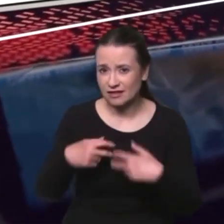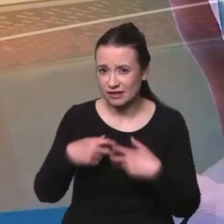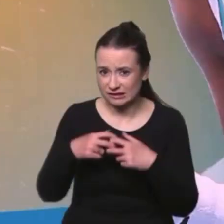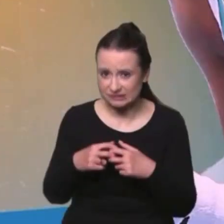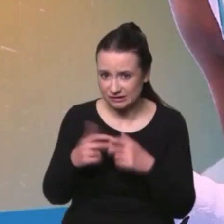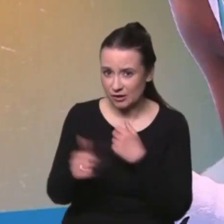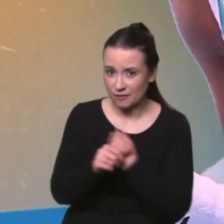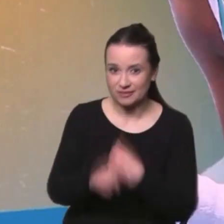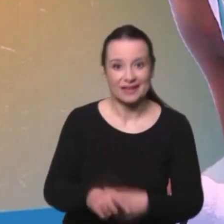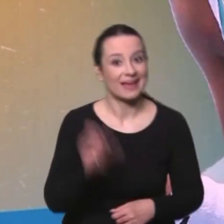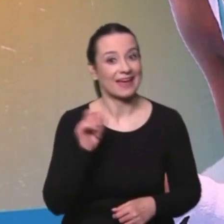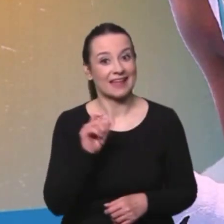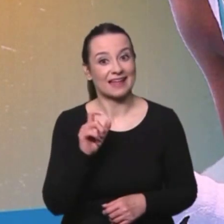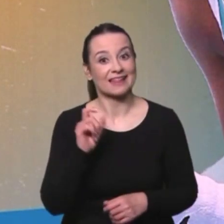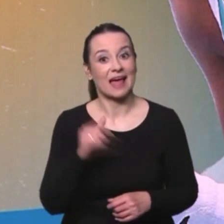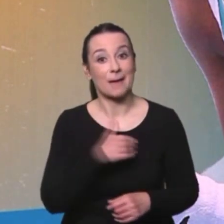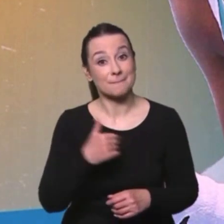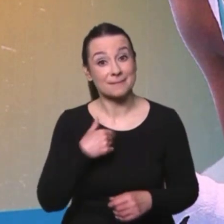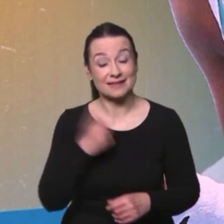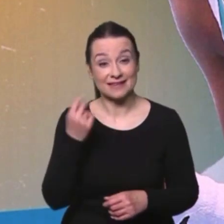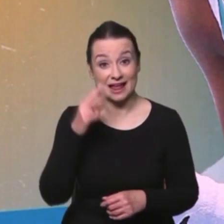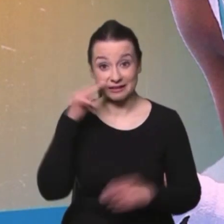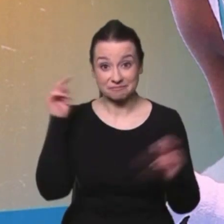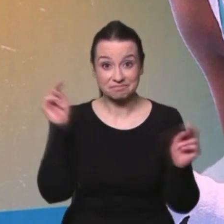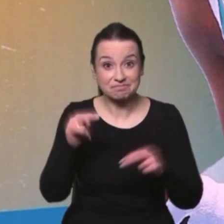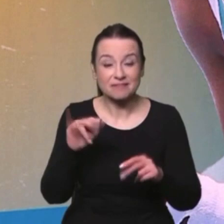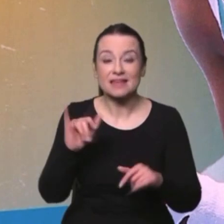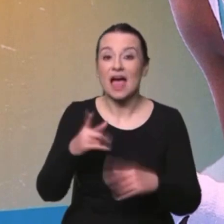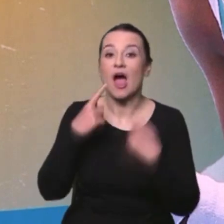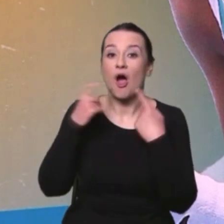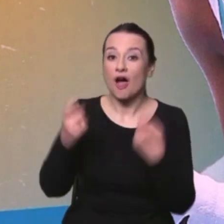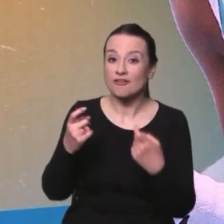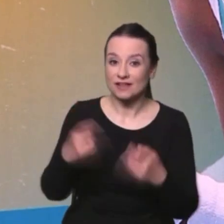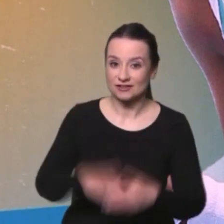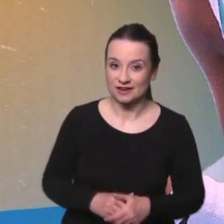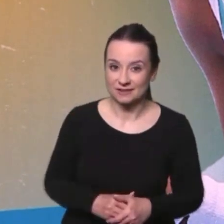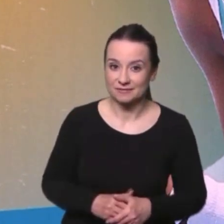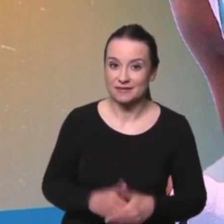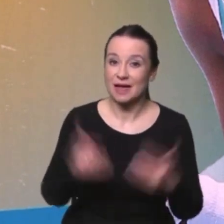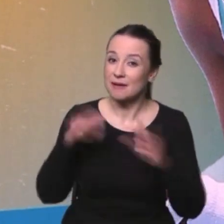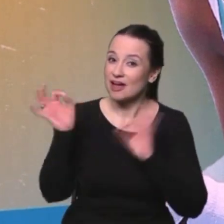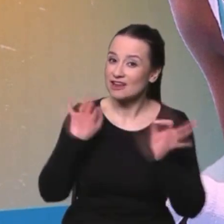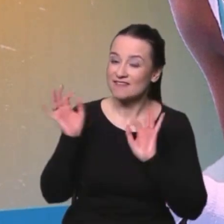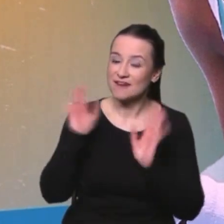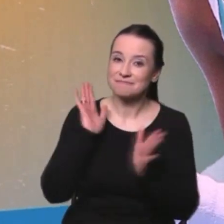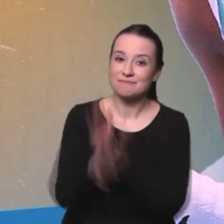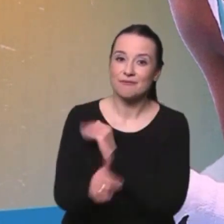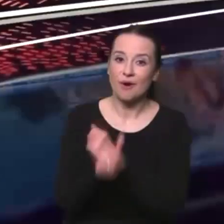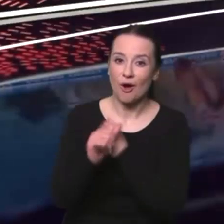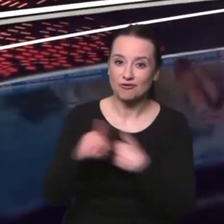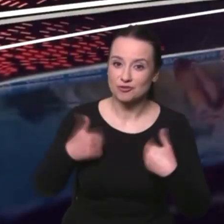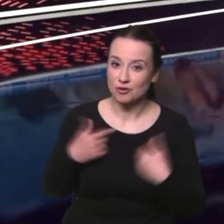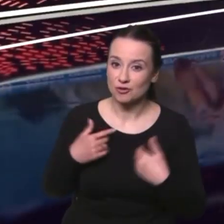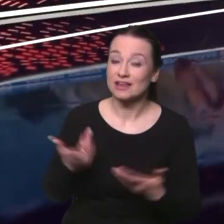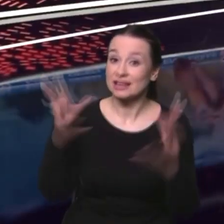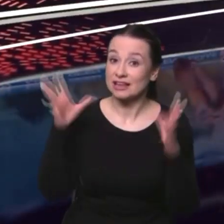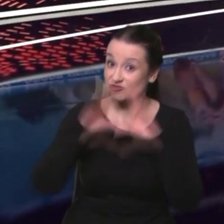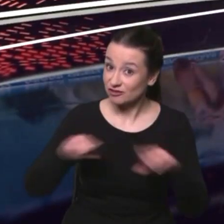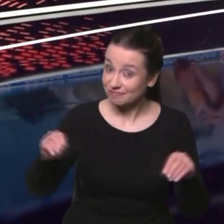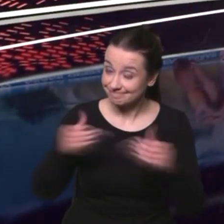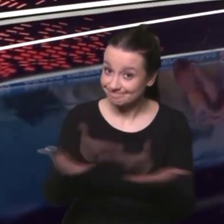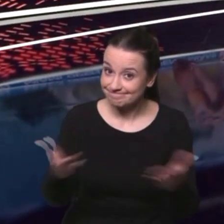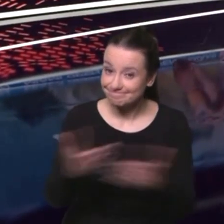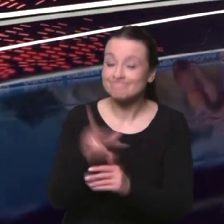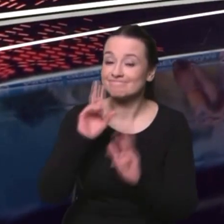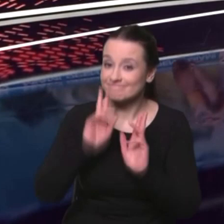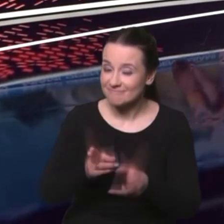raz na to oświadczenie. Tak dokładnie, taki kącik prosto z przychodni, można powiedzieć, na początek dzisiaj. Natomiast, drodzy Państwo, faktycznie Iga nie wystąpi